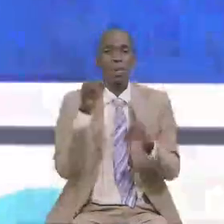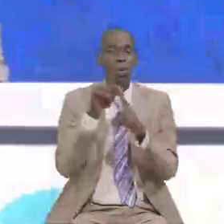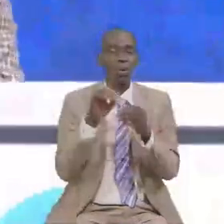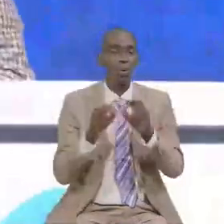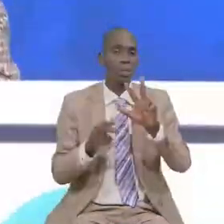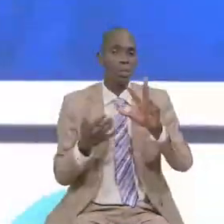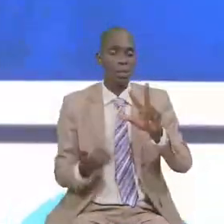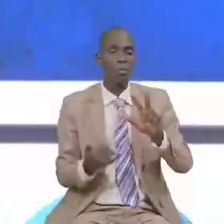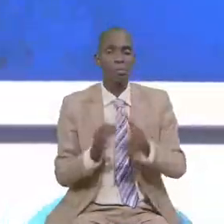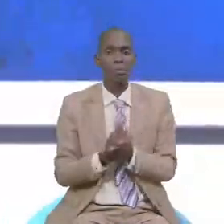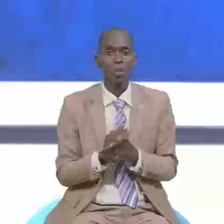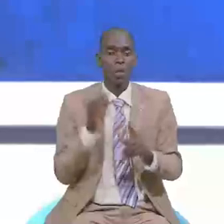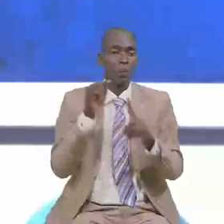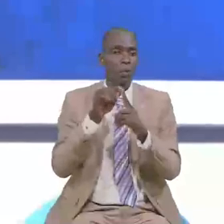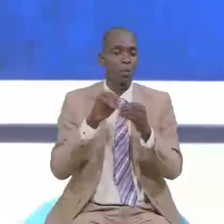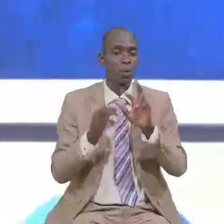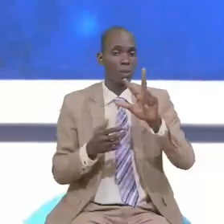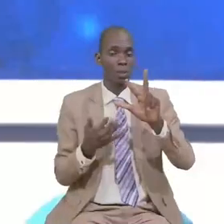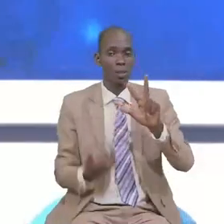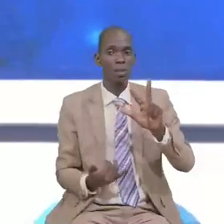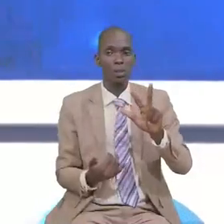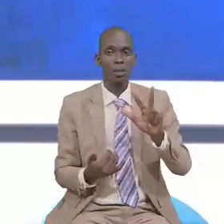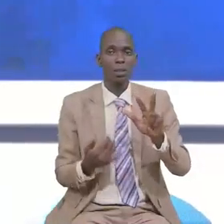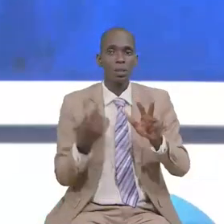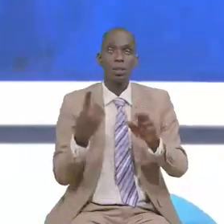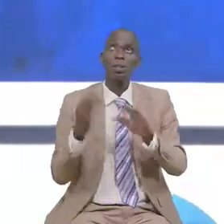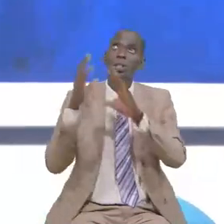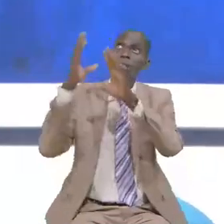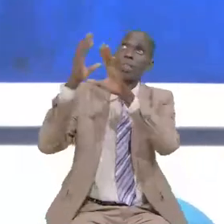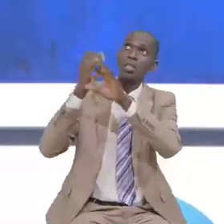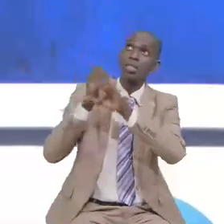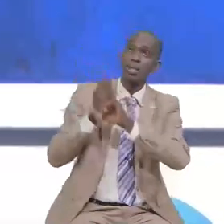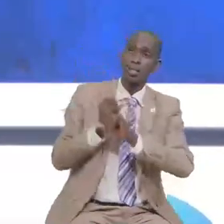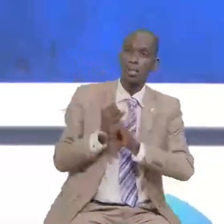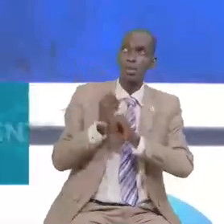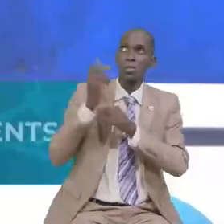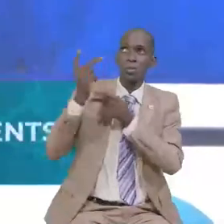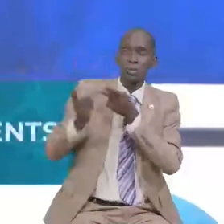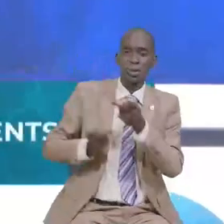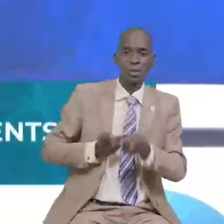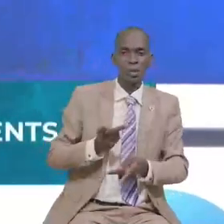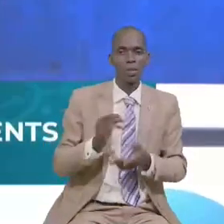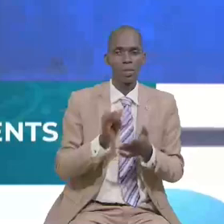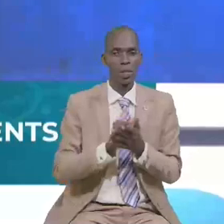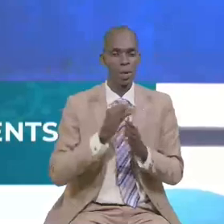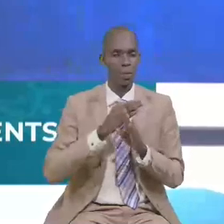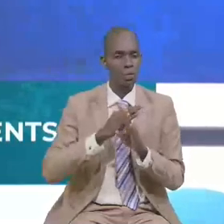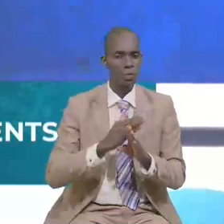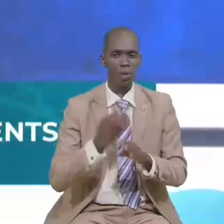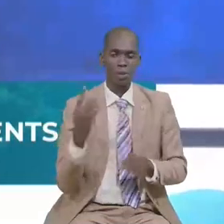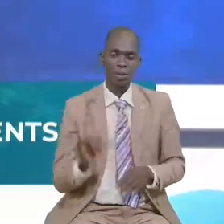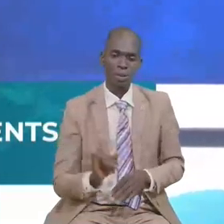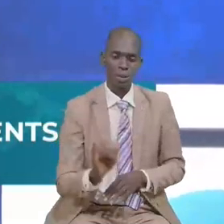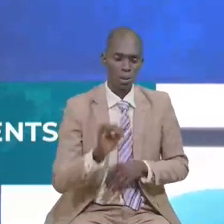au troisième point. La visite reçue qui évite la